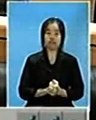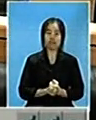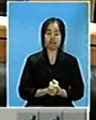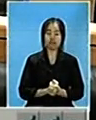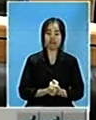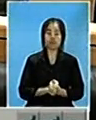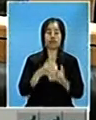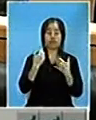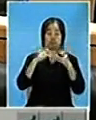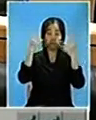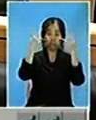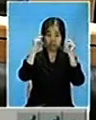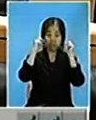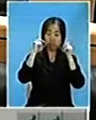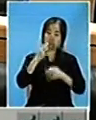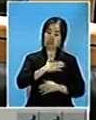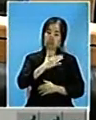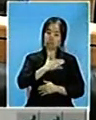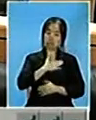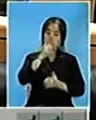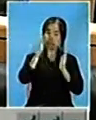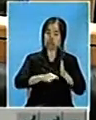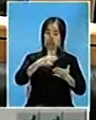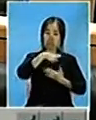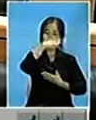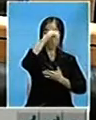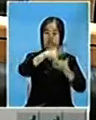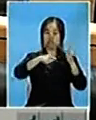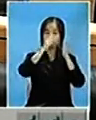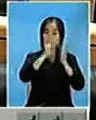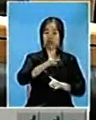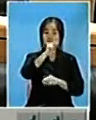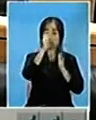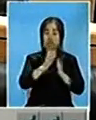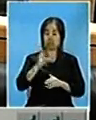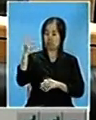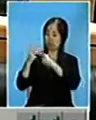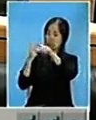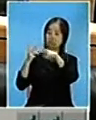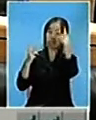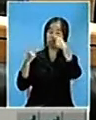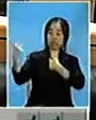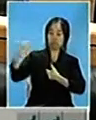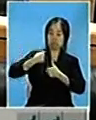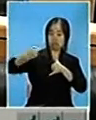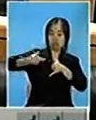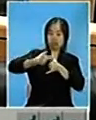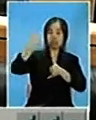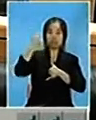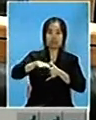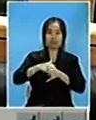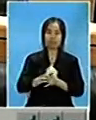แล้วนายกรัฐมนตรีจะบอกว่าเขามาจากการเลือกตั้งของคน20 ล้านคนคนเพียง3 คนไม่รู้มาจากไหนมาตัดสินประหารชีวิตเขาไม่ได้อย่างนี้